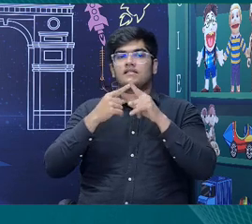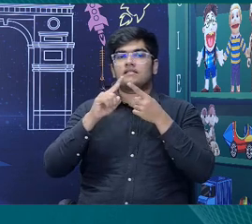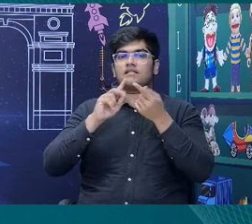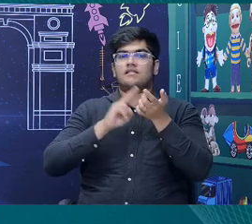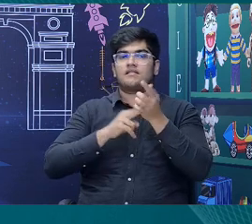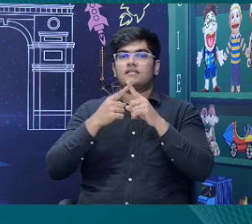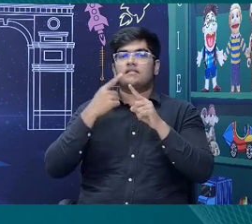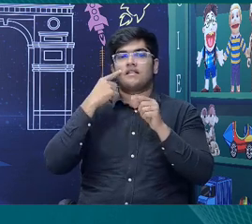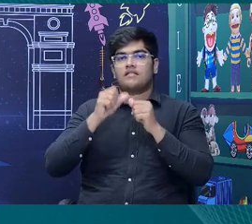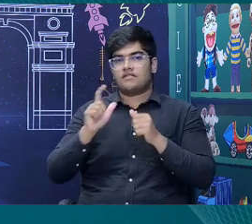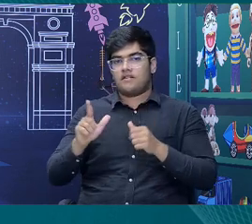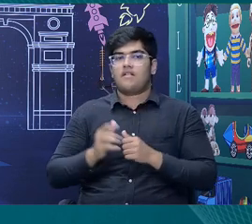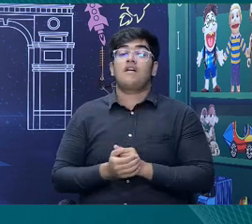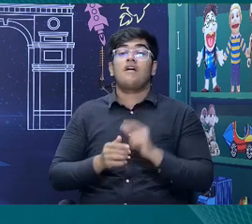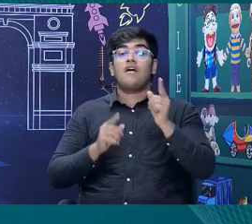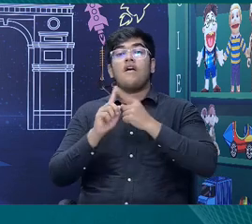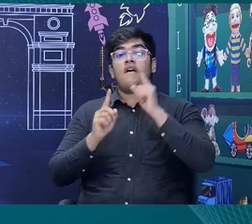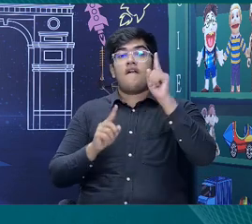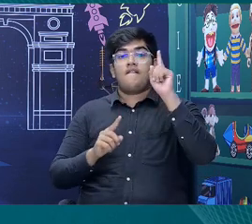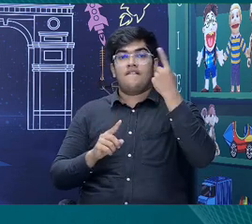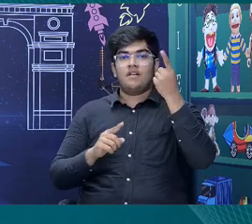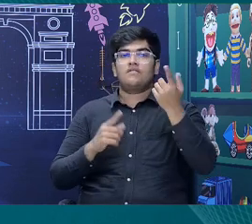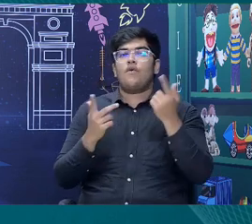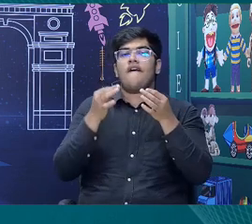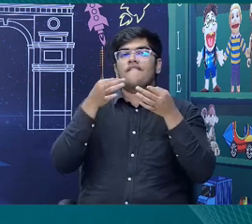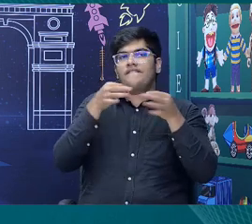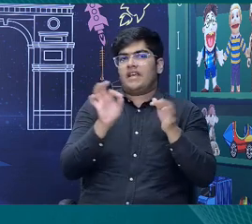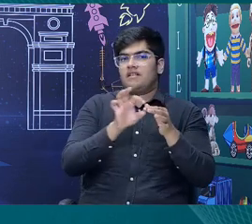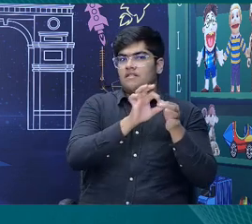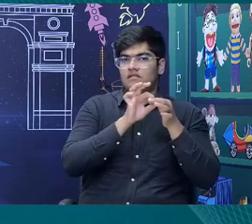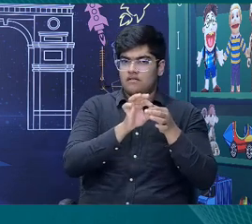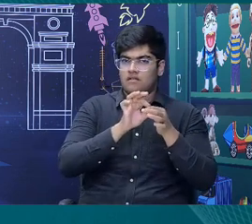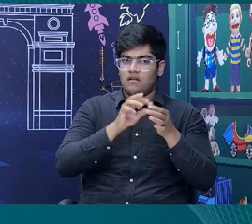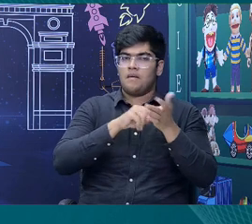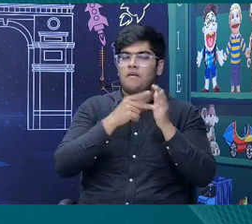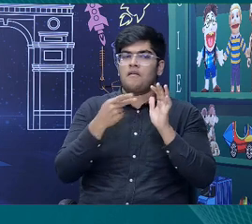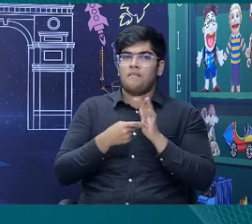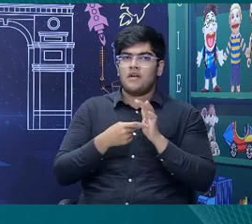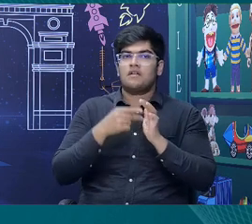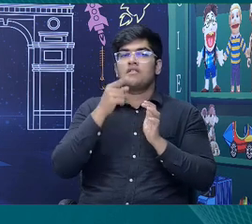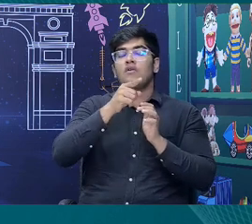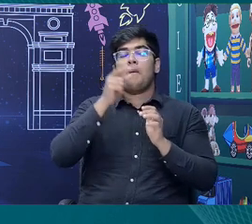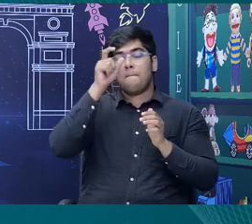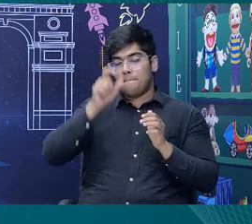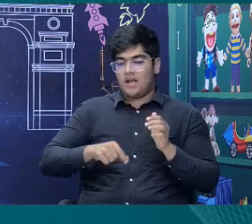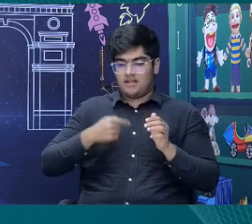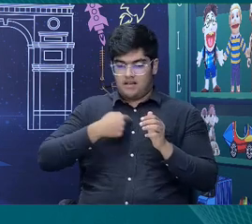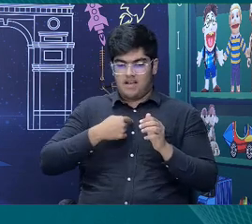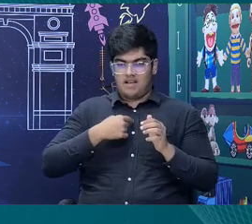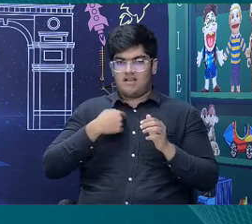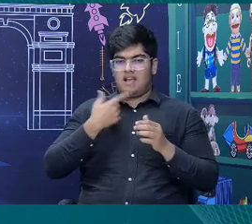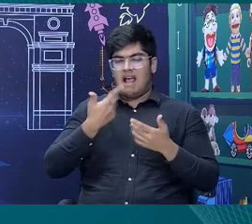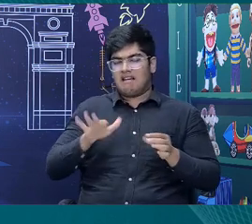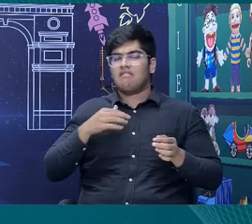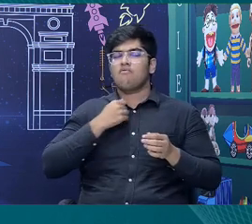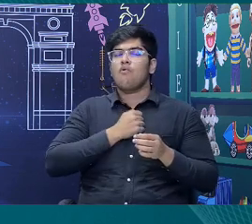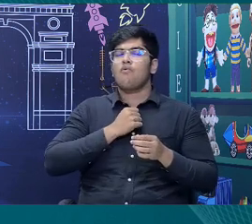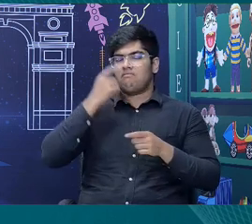साइकोडायनेमिक हम बोलते हैं फ्री एसोसिएशन है जिसमें जो क्लाइंट है वो अपने मन की बात कर रहा है जो भी उसके ख्याल